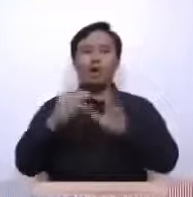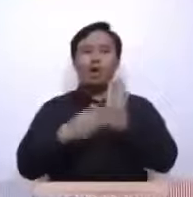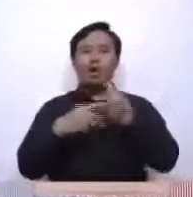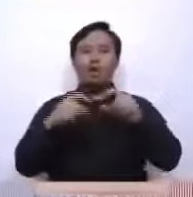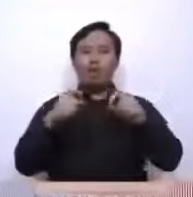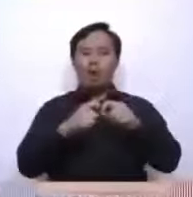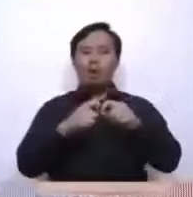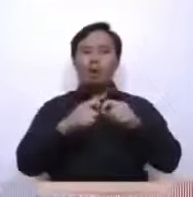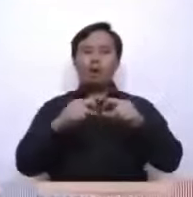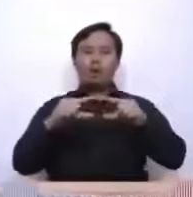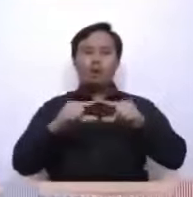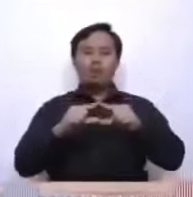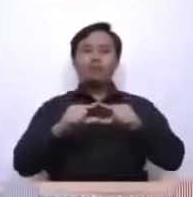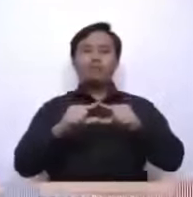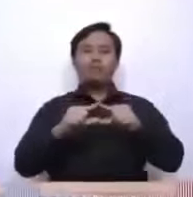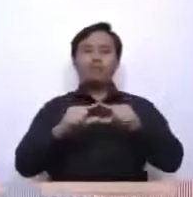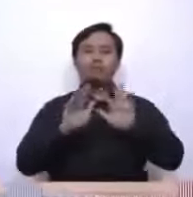nasional dengan